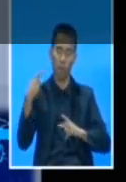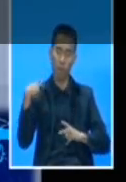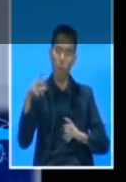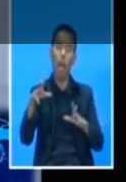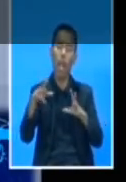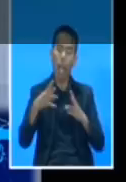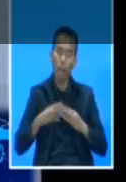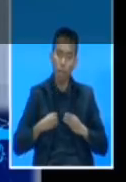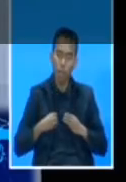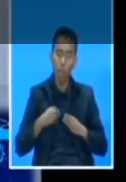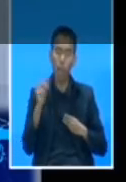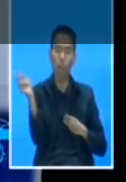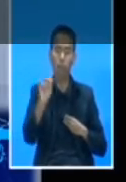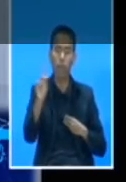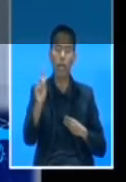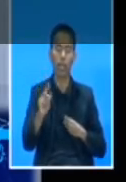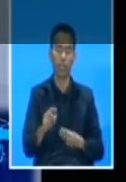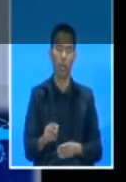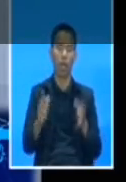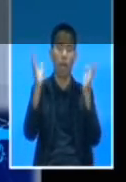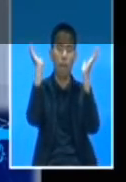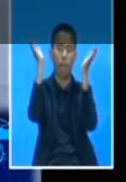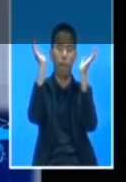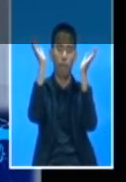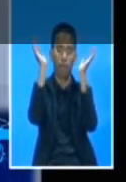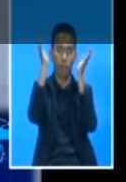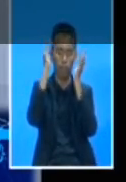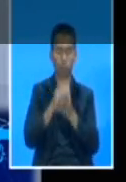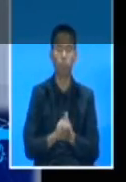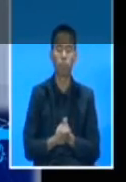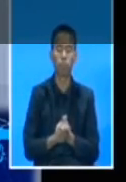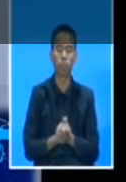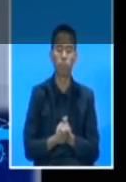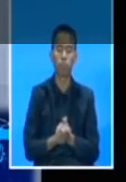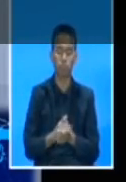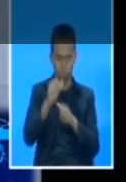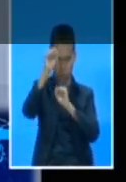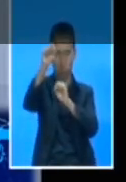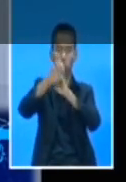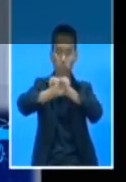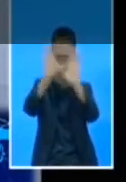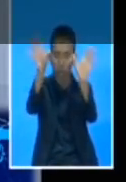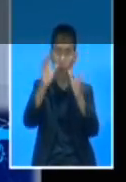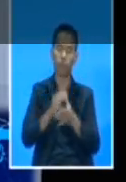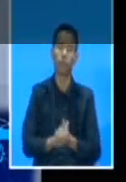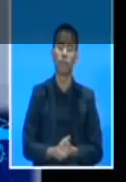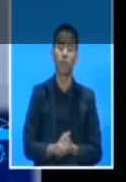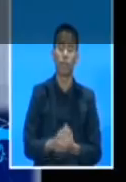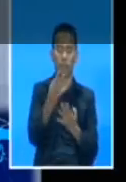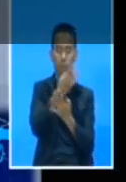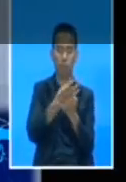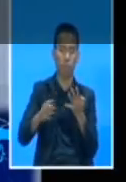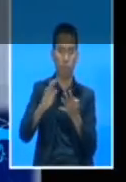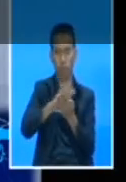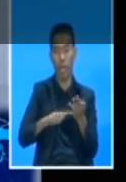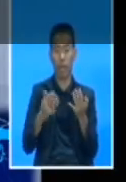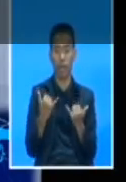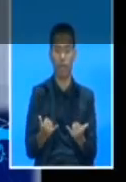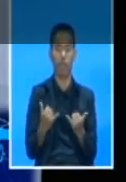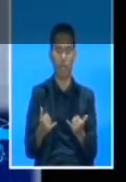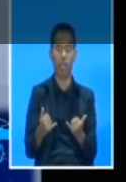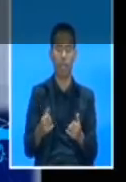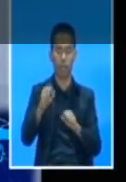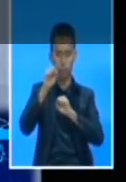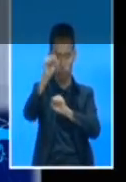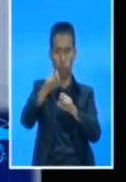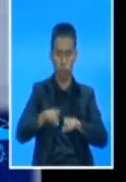างไรประชาสัมพันธ์ด้วยผลที่มันออกไปครับแผนนี้บางเรื่องออกไปขับเคลื่อน